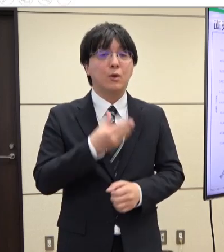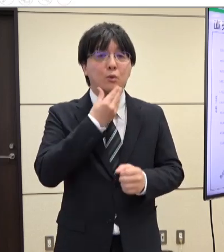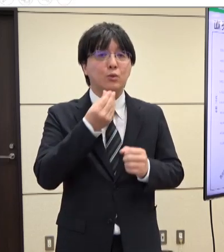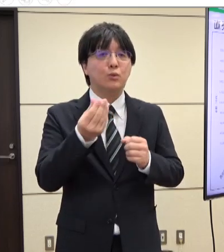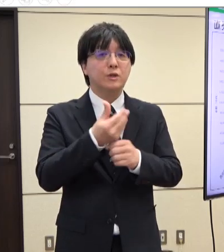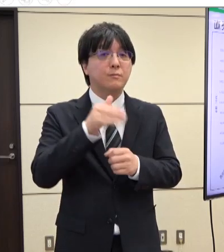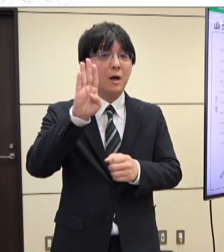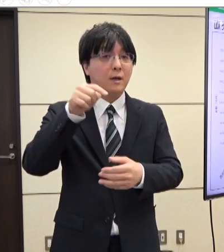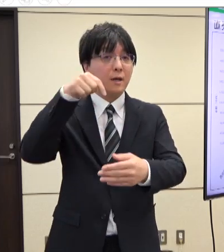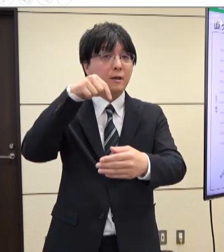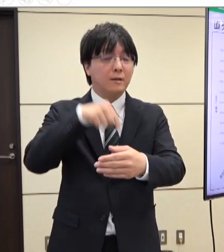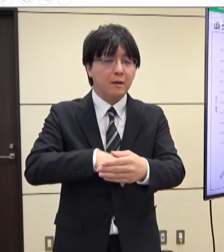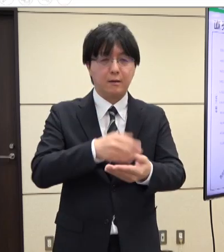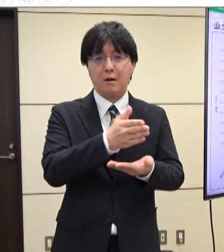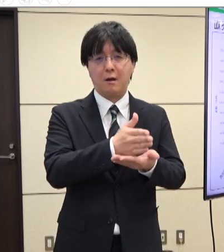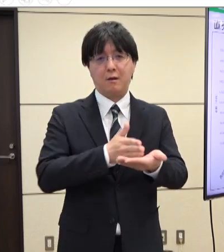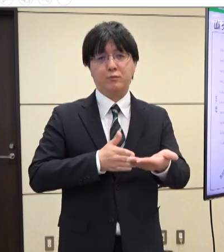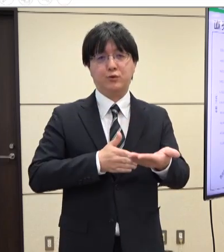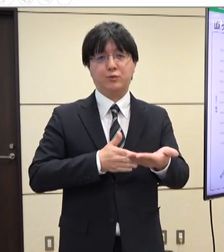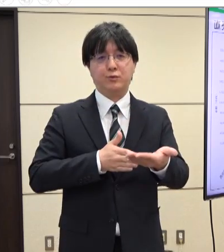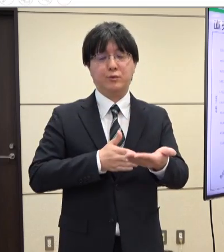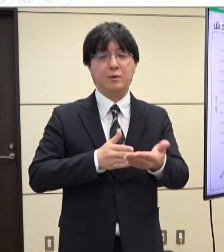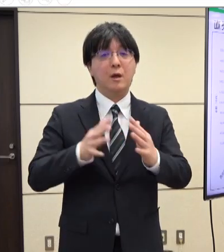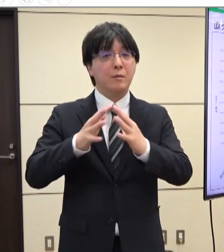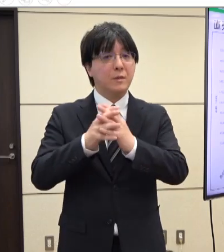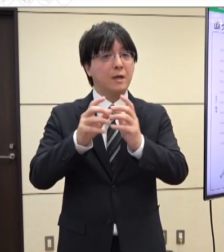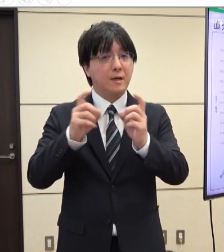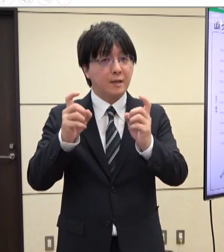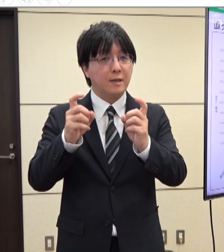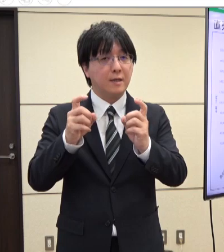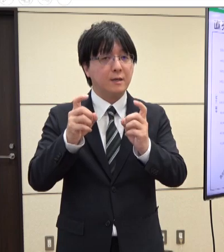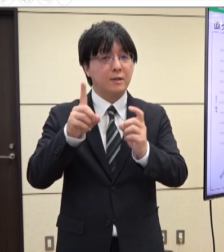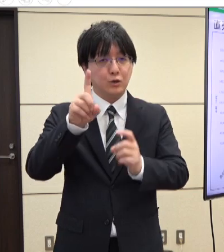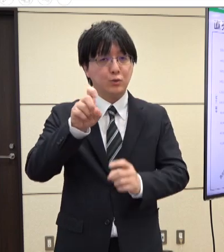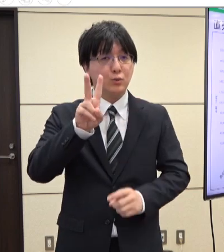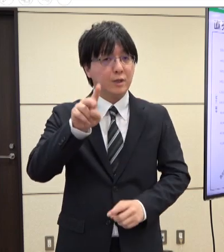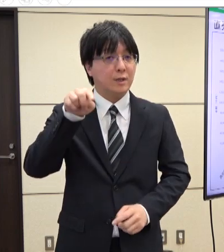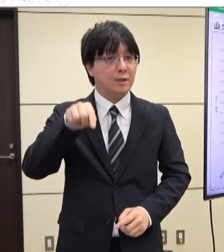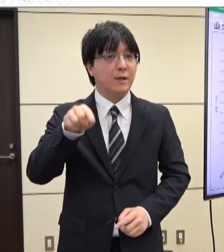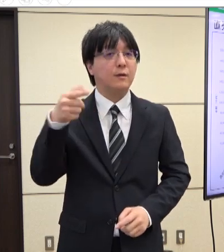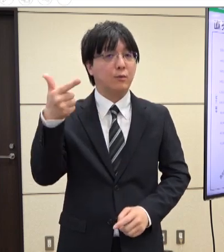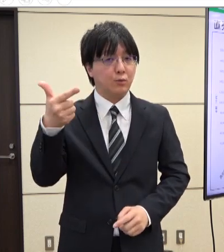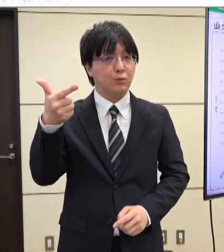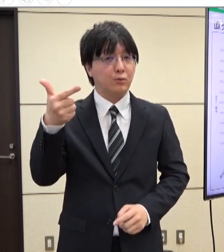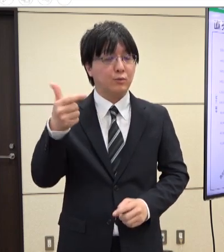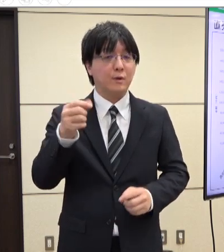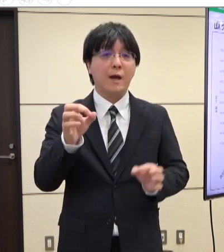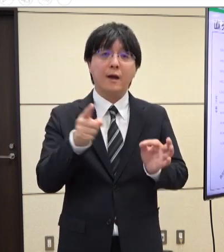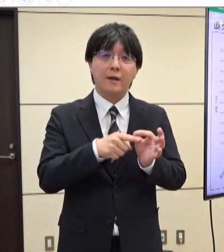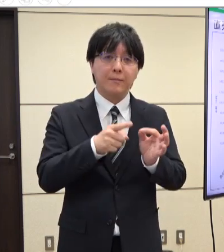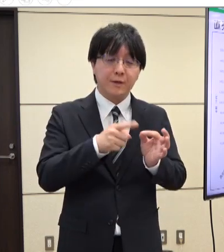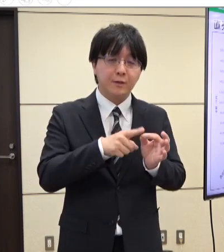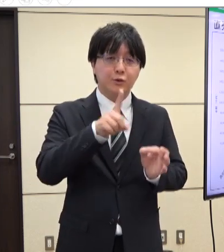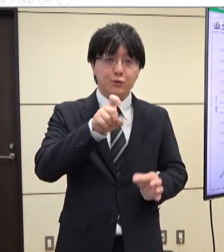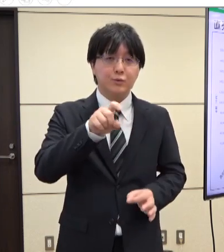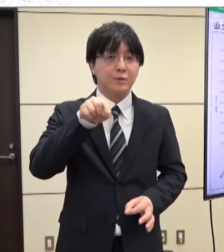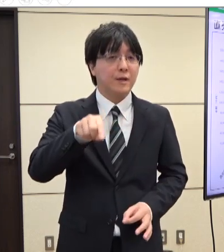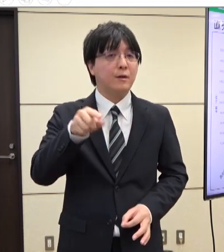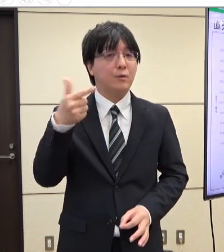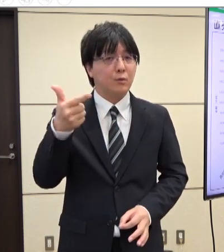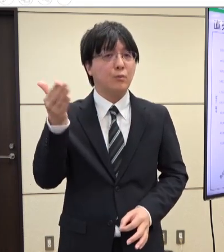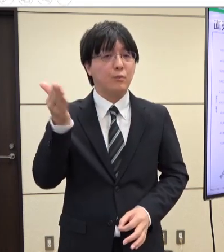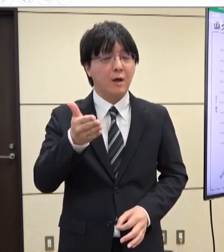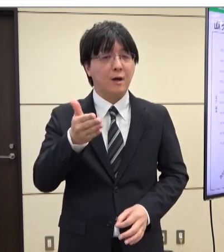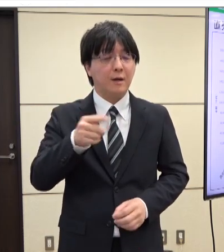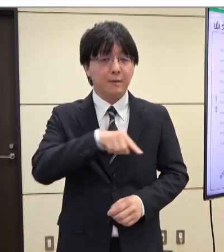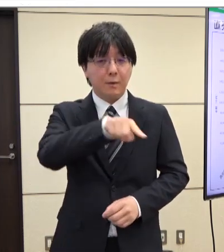内が約半分、それから宮城県が 12.6、 山形県が 10.5% ということで、やはりこの